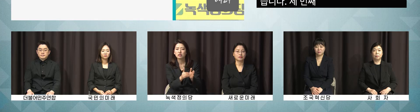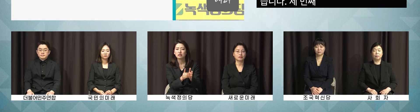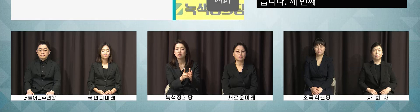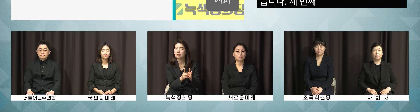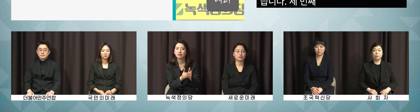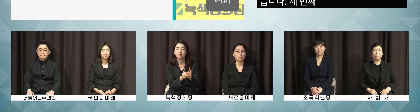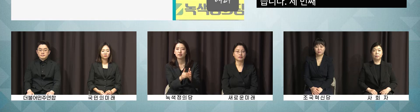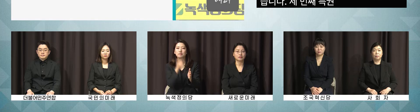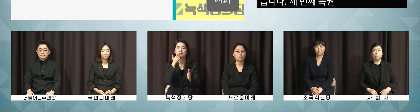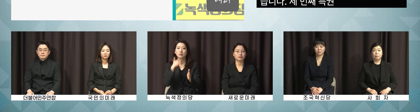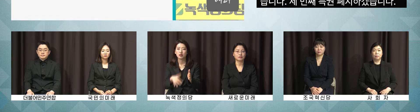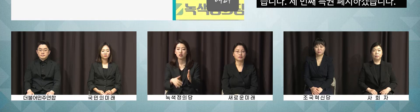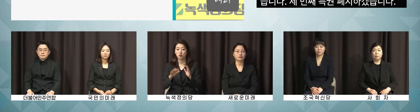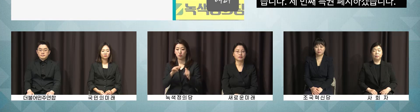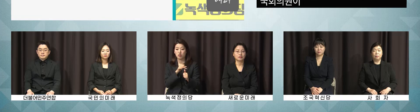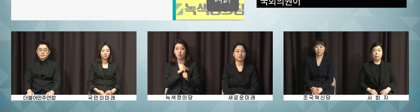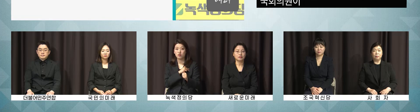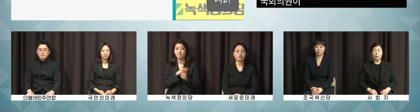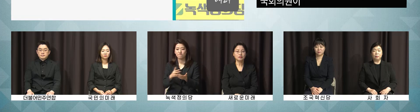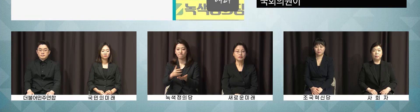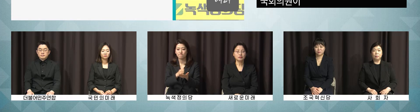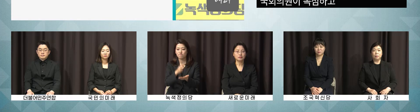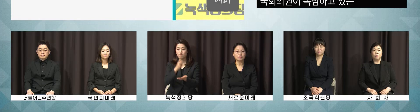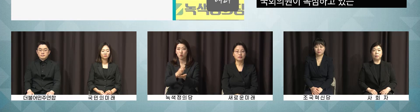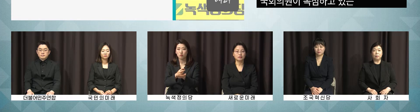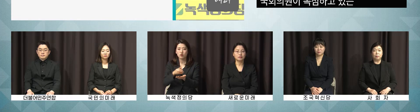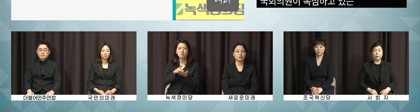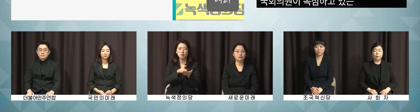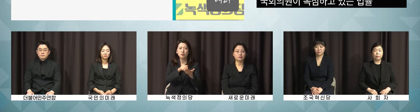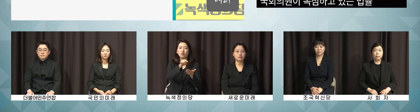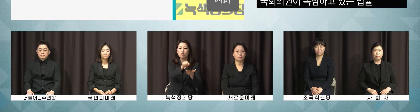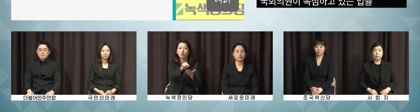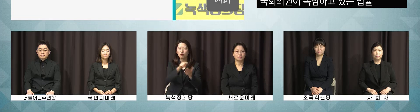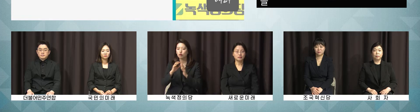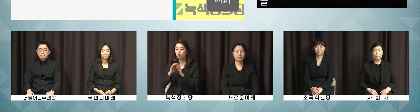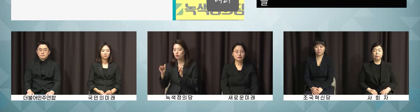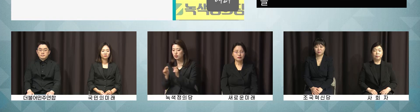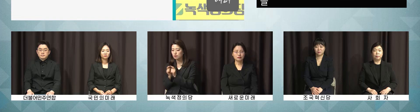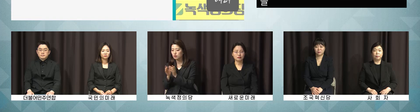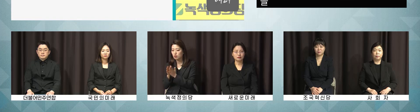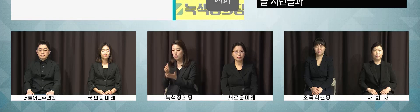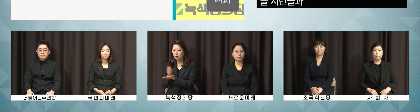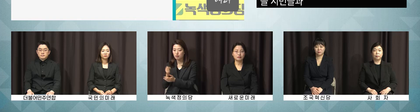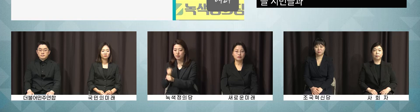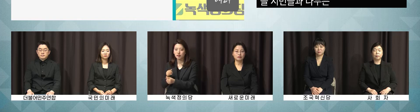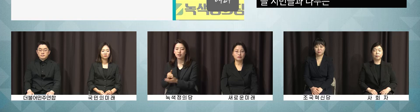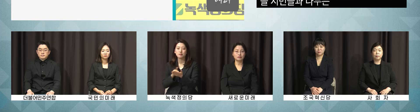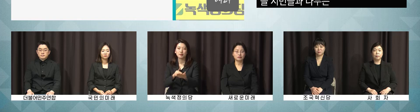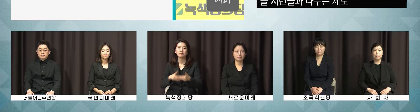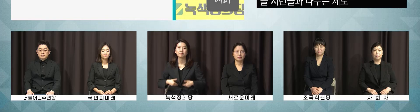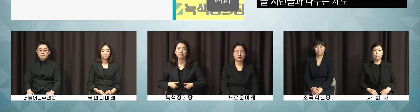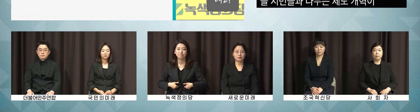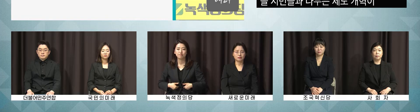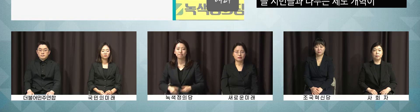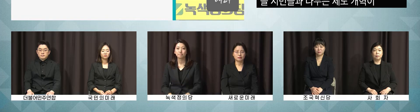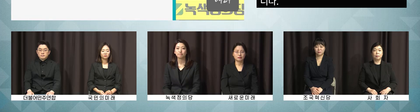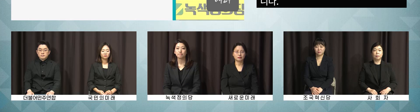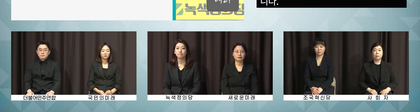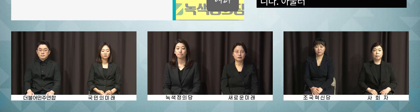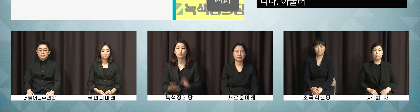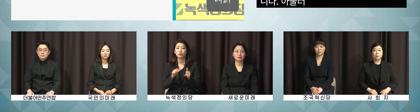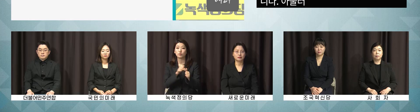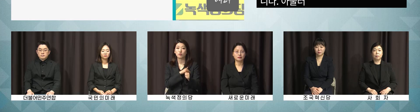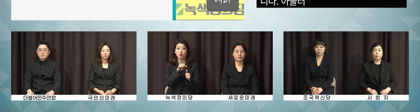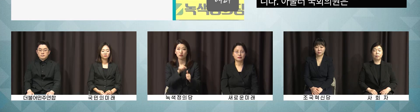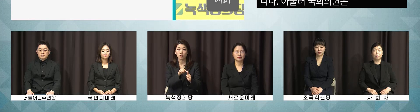아닙니다. 국회의원이 독점하고 있는 법률 발안권을 시민들과 나누는 제도 개혁이 필요합니다. 아울러서 국회의원은